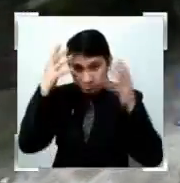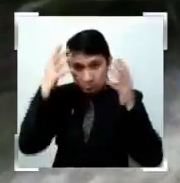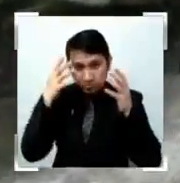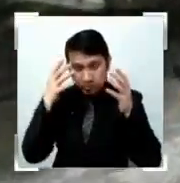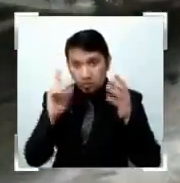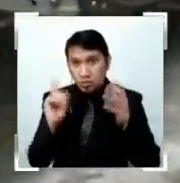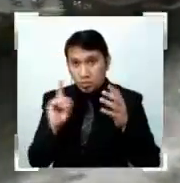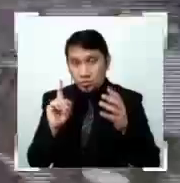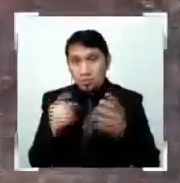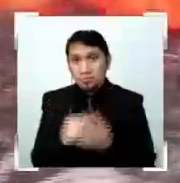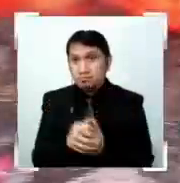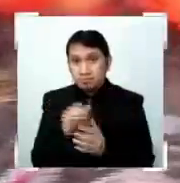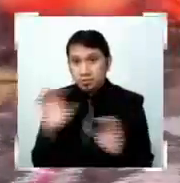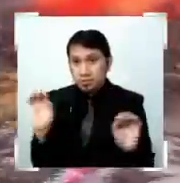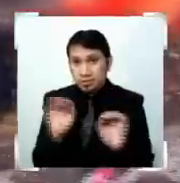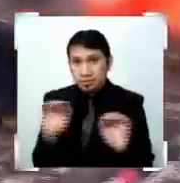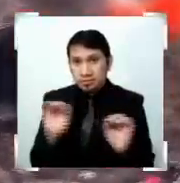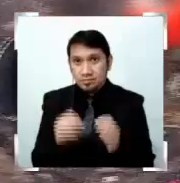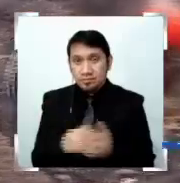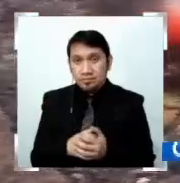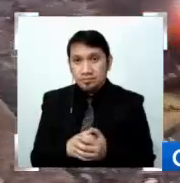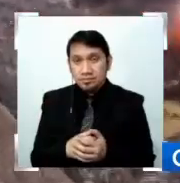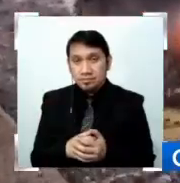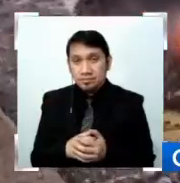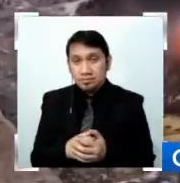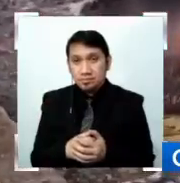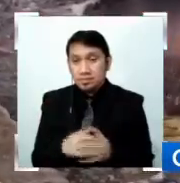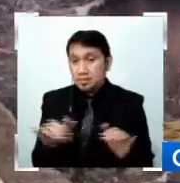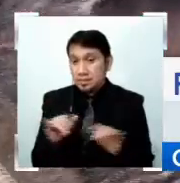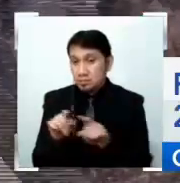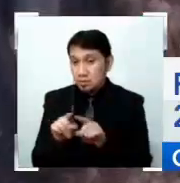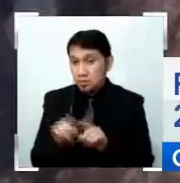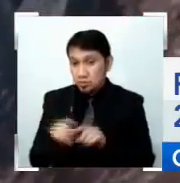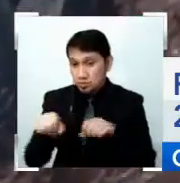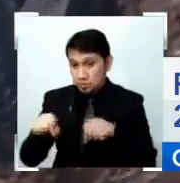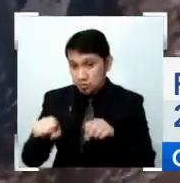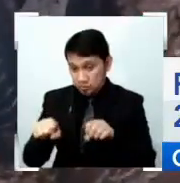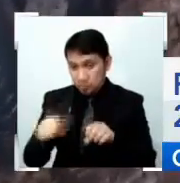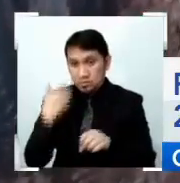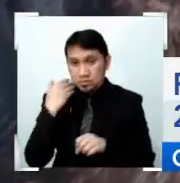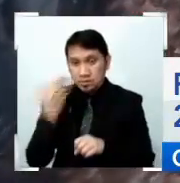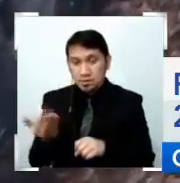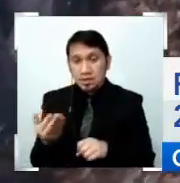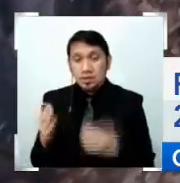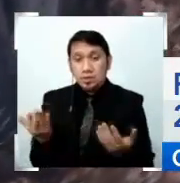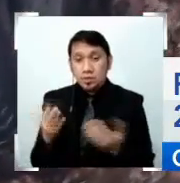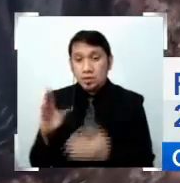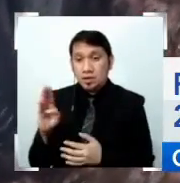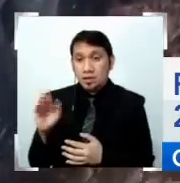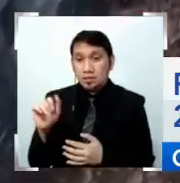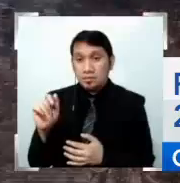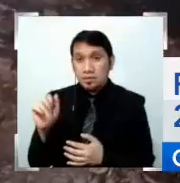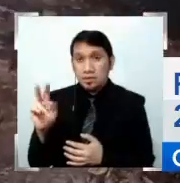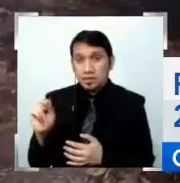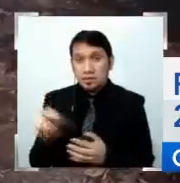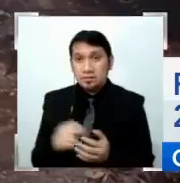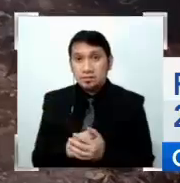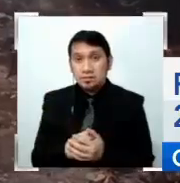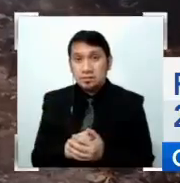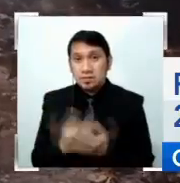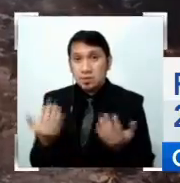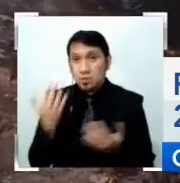niyang helmet. May rider ding nasawi sa Orion, Bataan. Sumalpok ang motorsiklo ni Eduardo Reyes sa